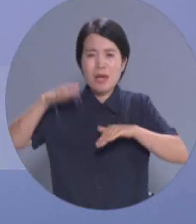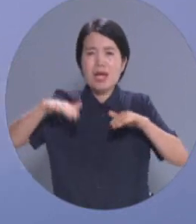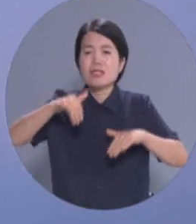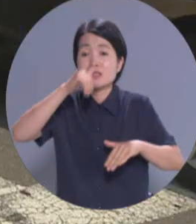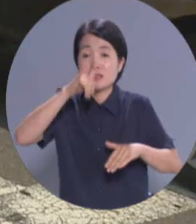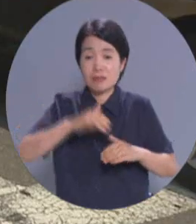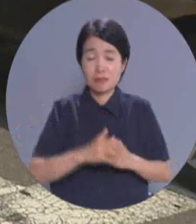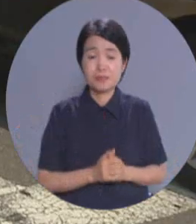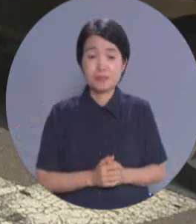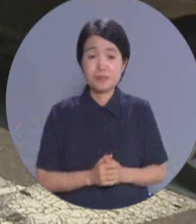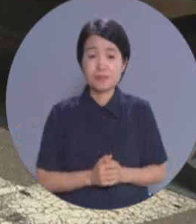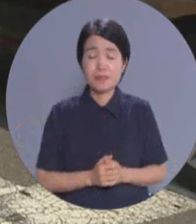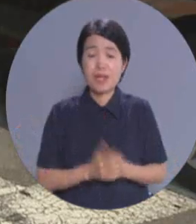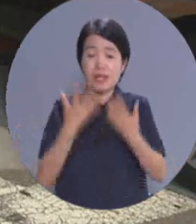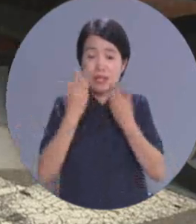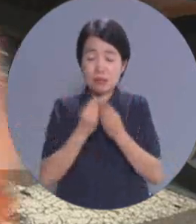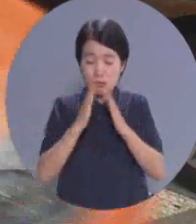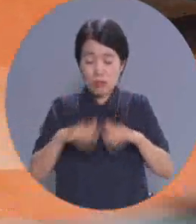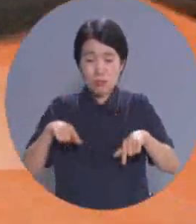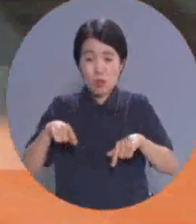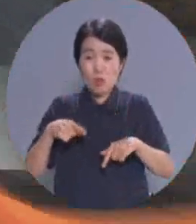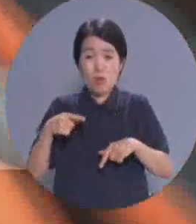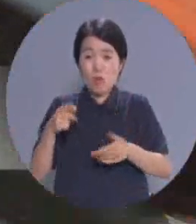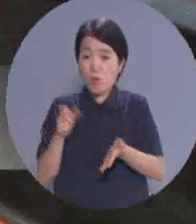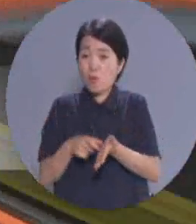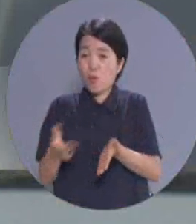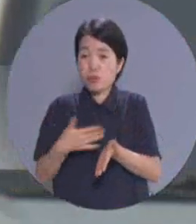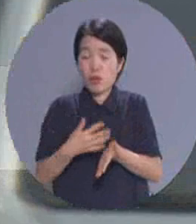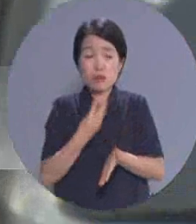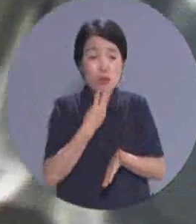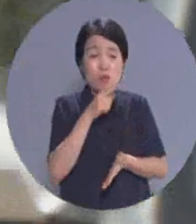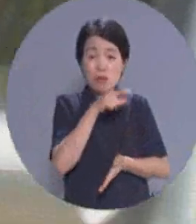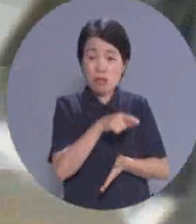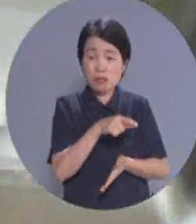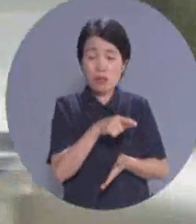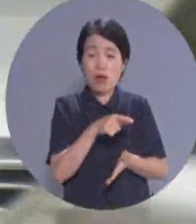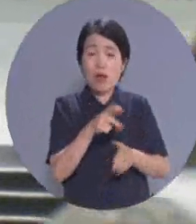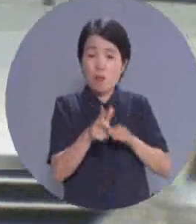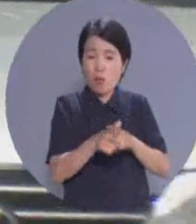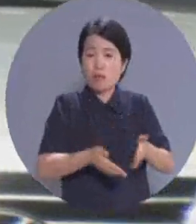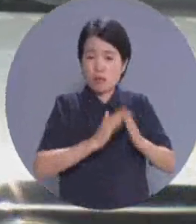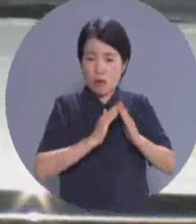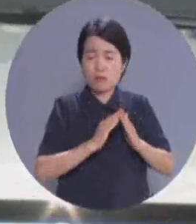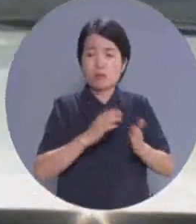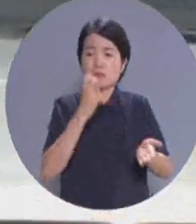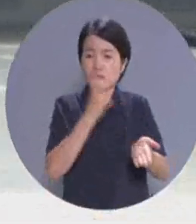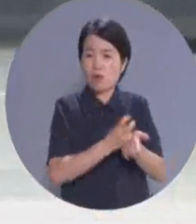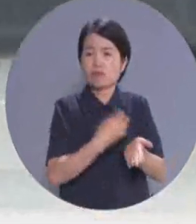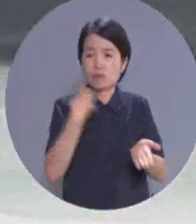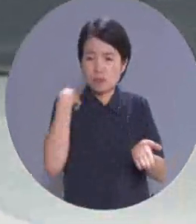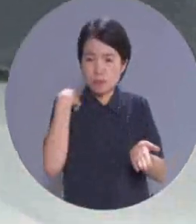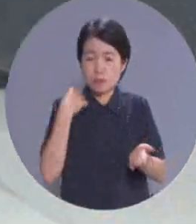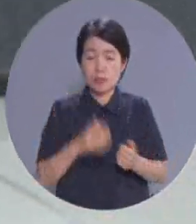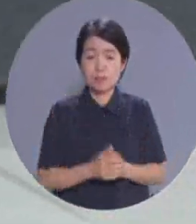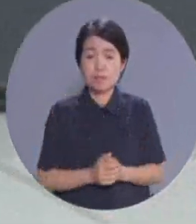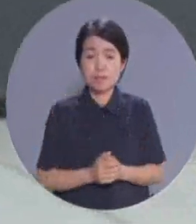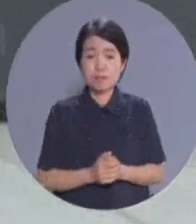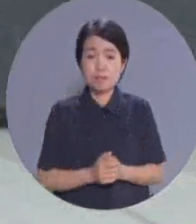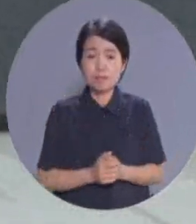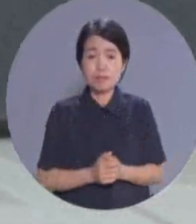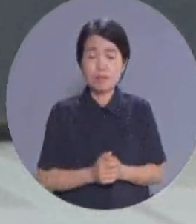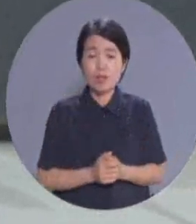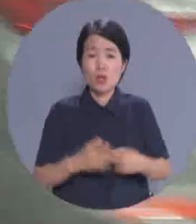현실입니다. 일례로 전라남도와 달리 서울시의 경우 블랙박스 설치를 의무화하고 있습니다. 그 전반적으로